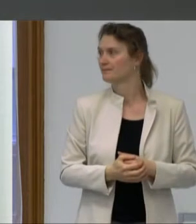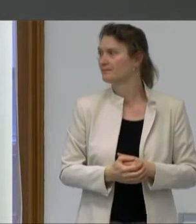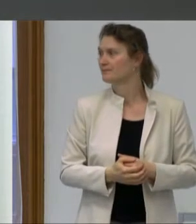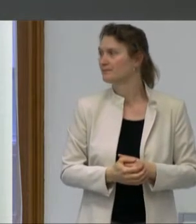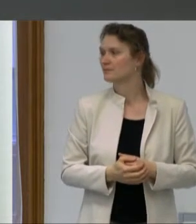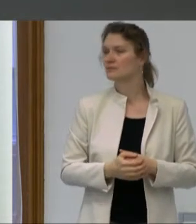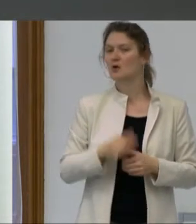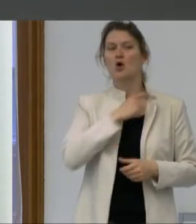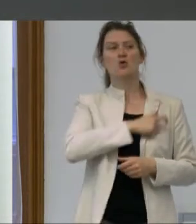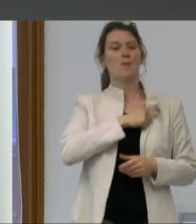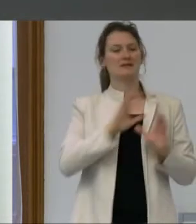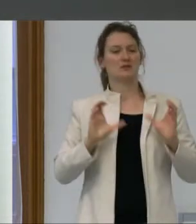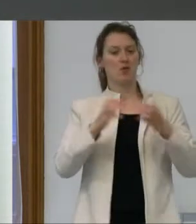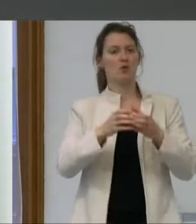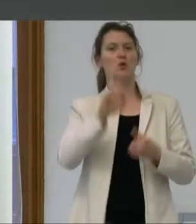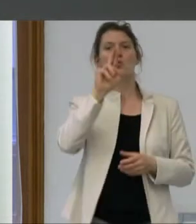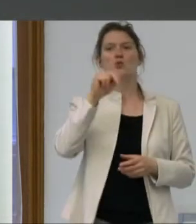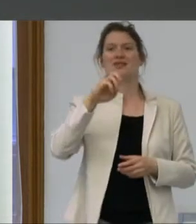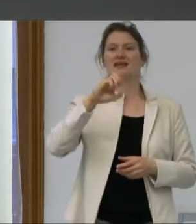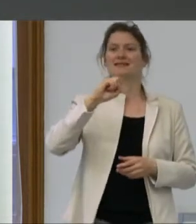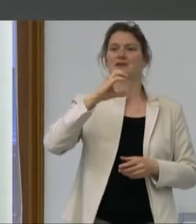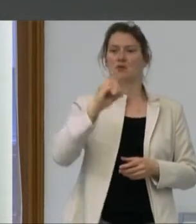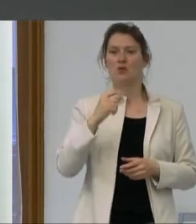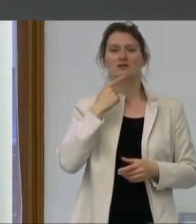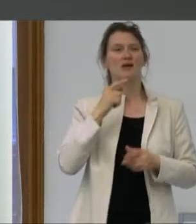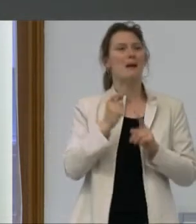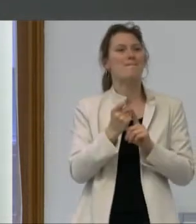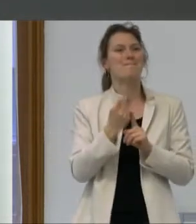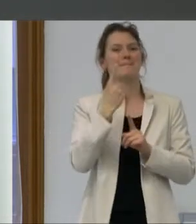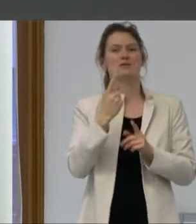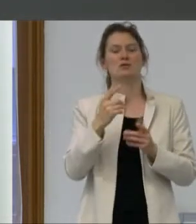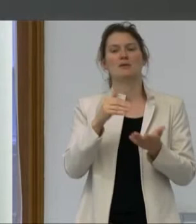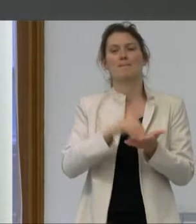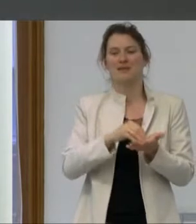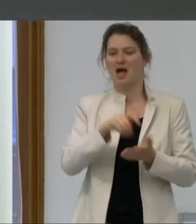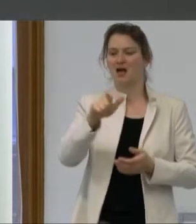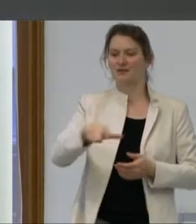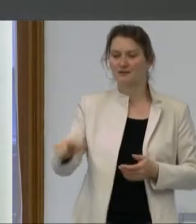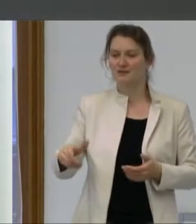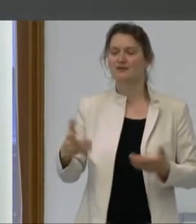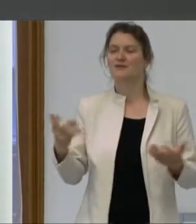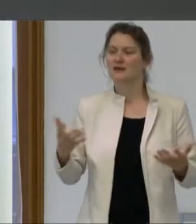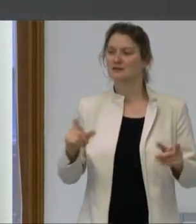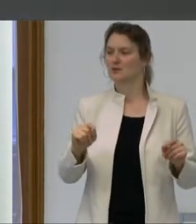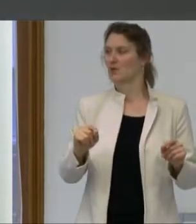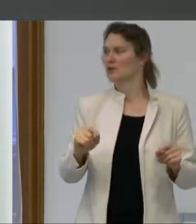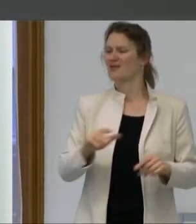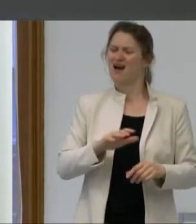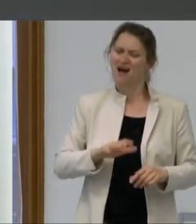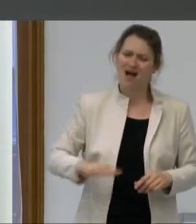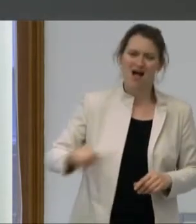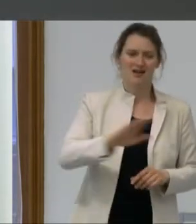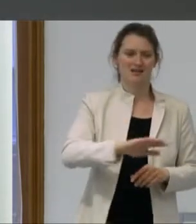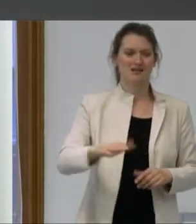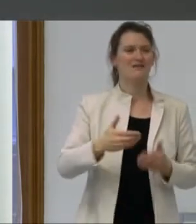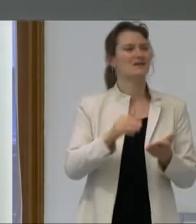die UNESCO-Kommission interpretiert dementsprechend besondere Bedarfe dahingehend, dass es darum geht, allen Kindern